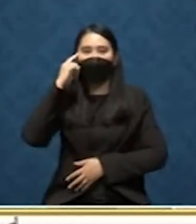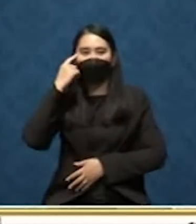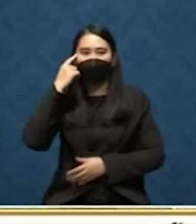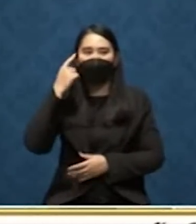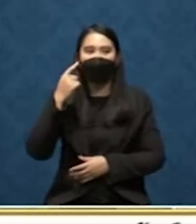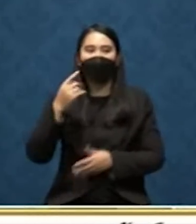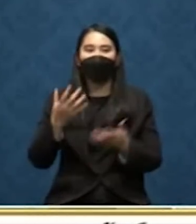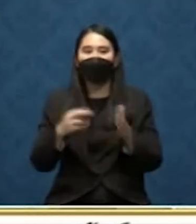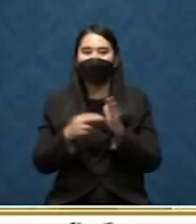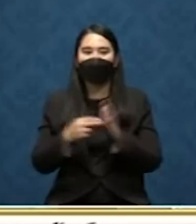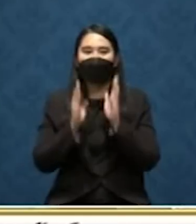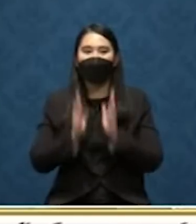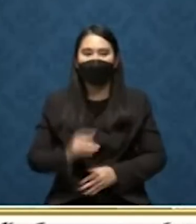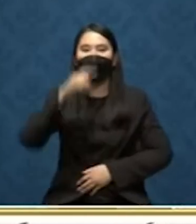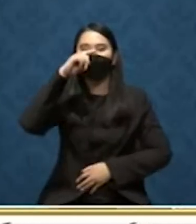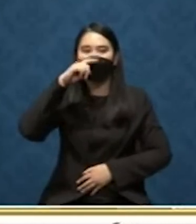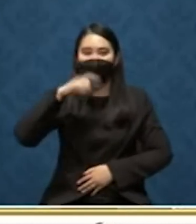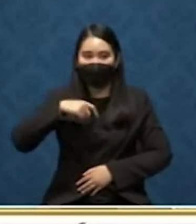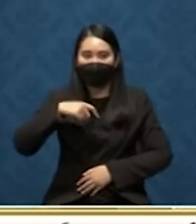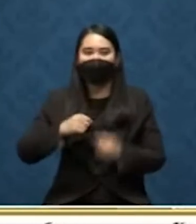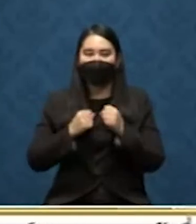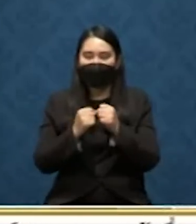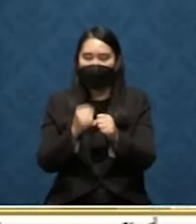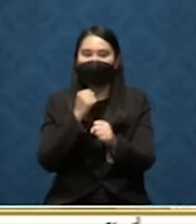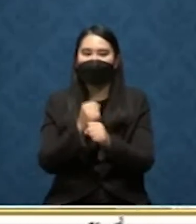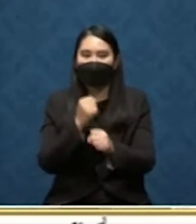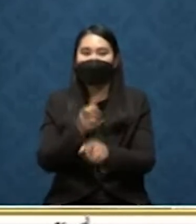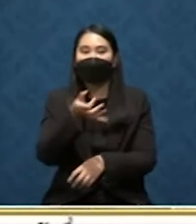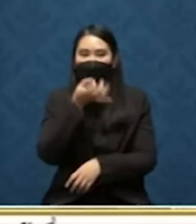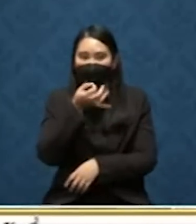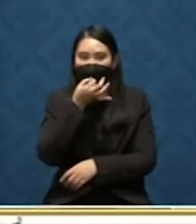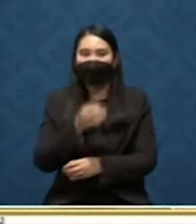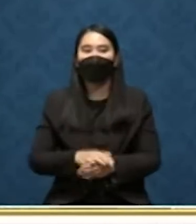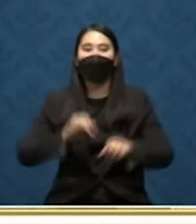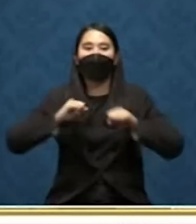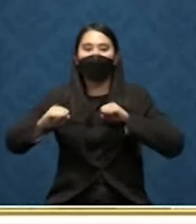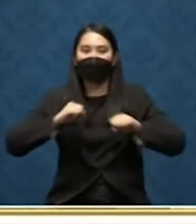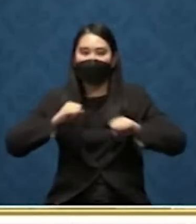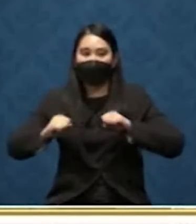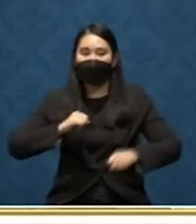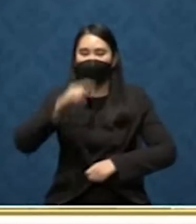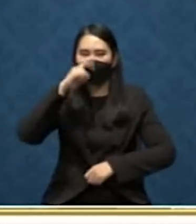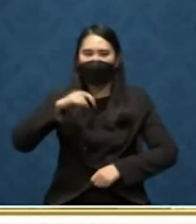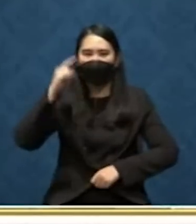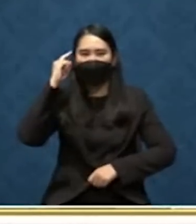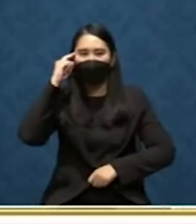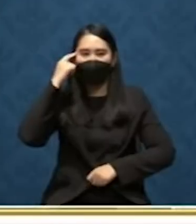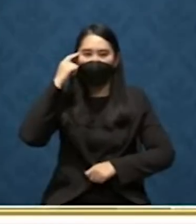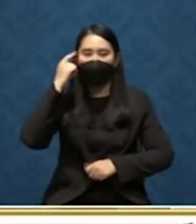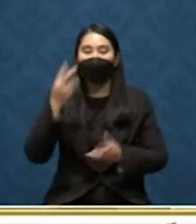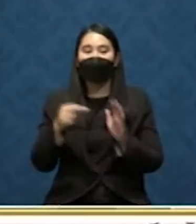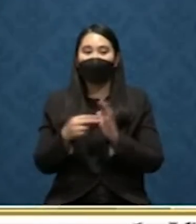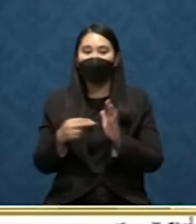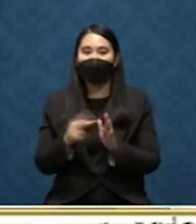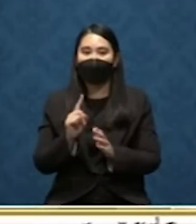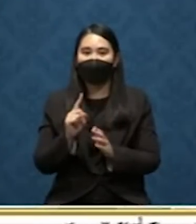ากรรมพวกนี้ก็คือคนไทยดี-ดีที่พย้ามทำมาหากินือเยาวชนที่อาจรู้เท่าไม่ถงการคือ